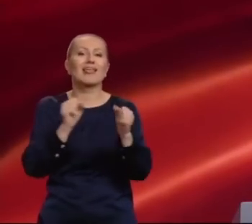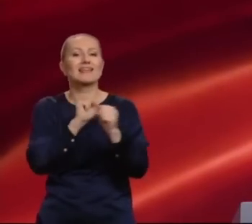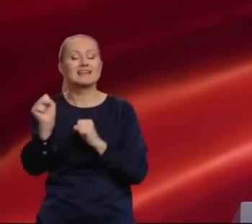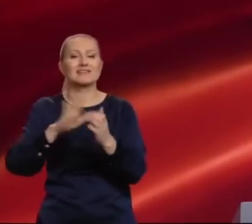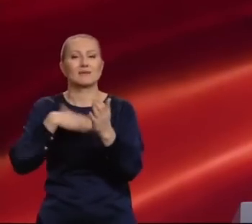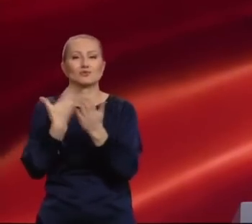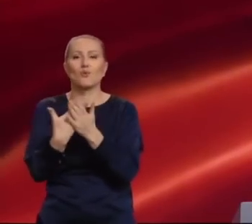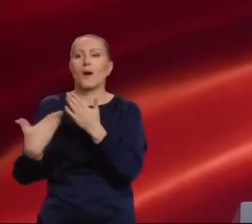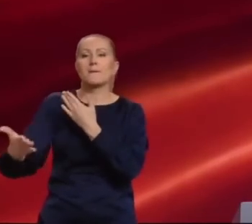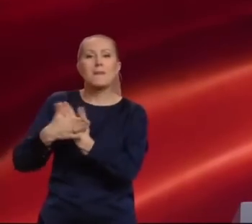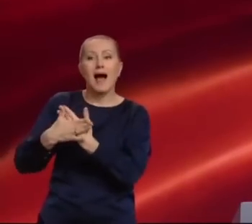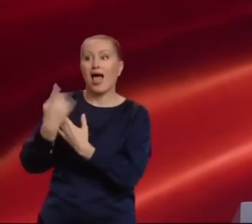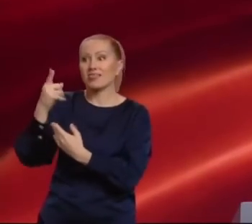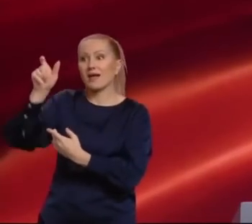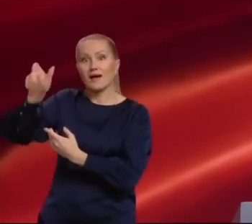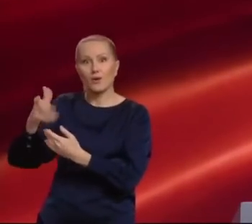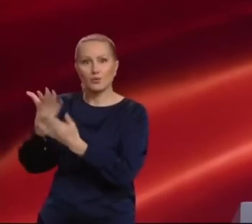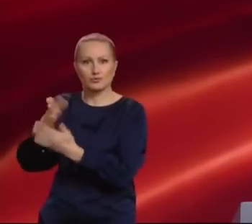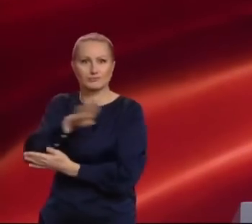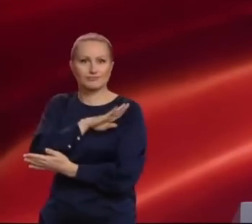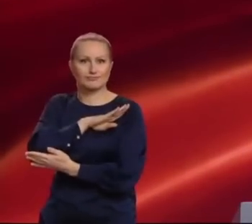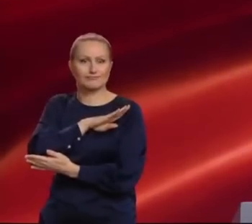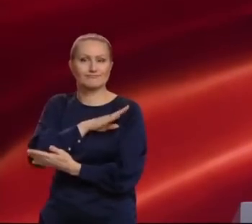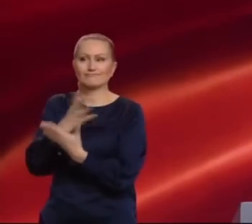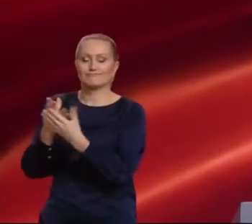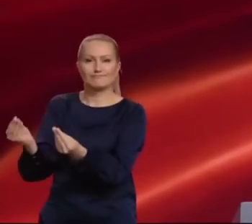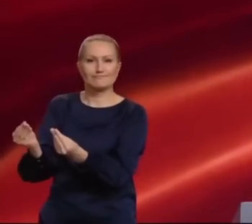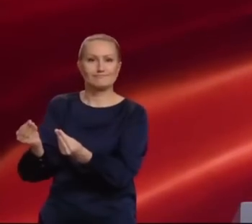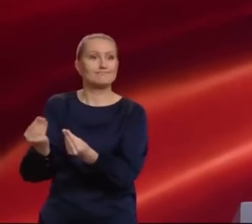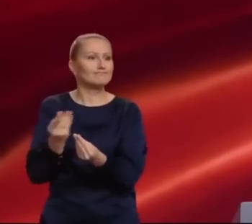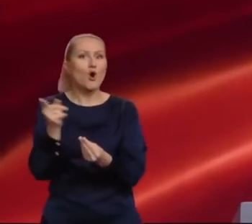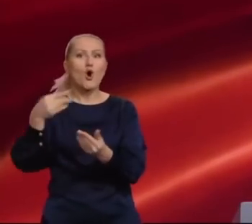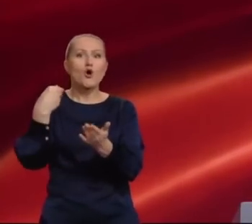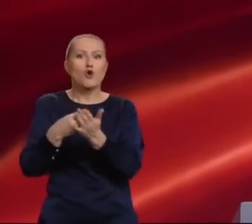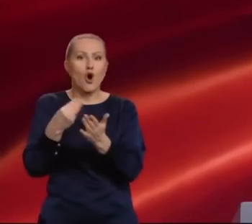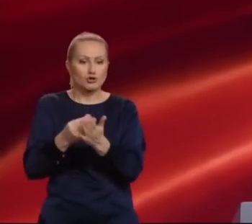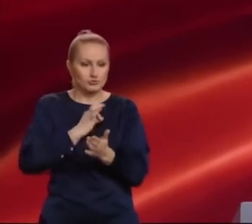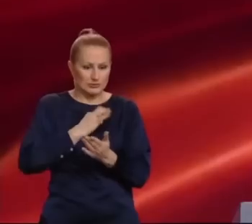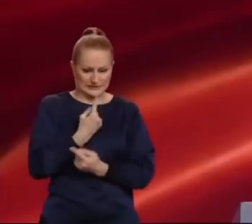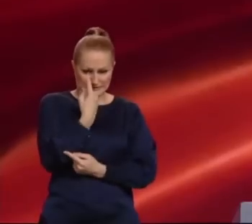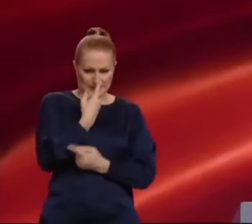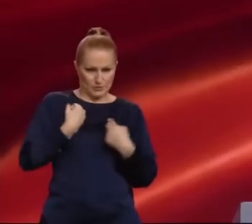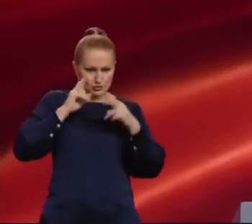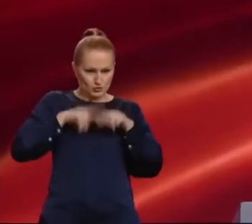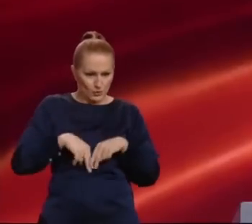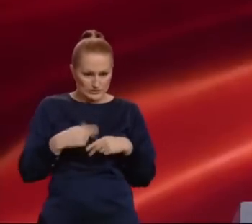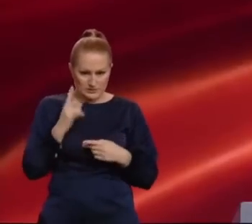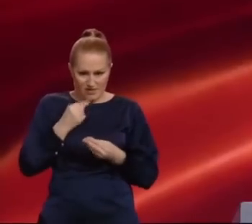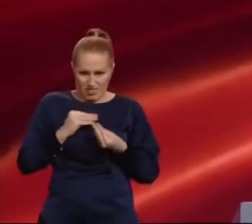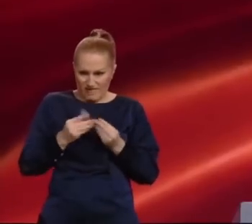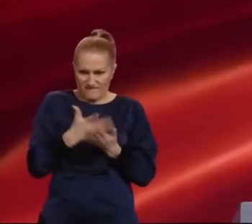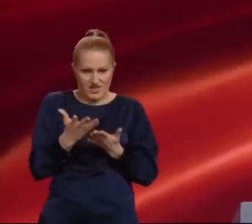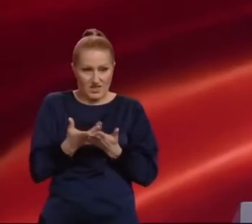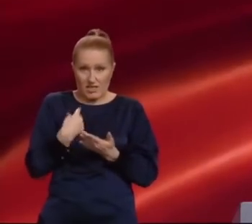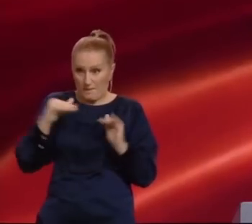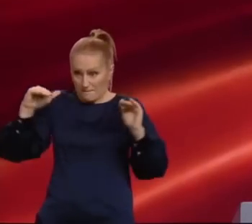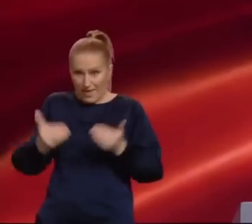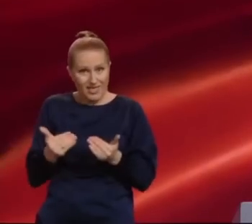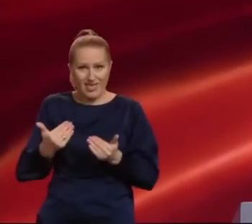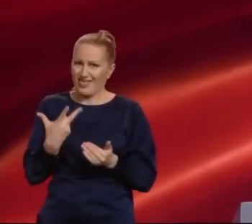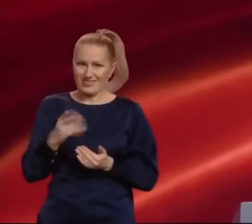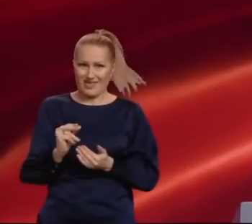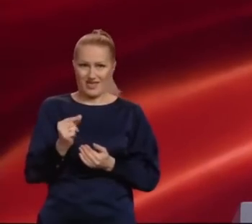ze współmałżonków umiera. I wtedy koszty życia tego, który został na świecie, niestety się nie zmniejszają. Dlatego jako